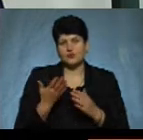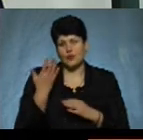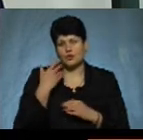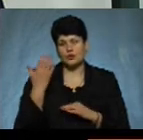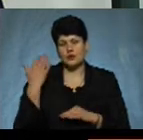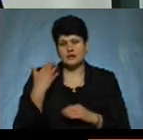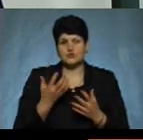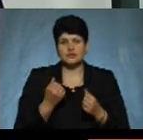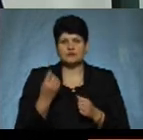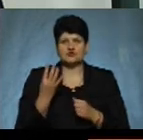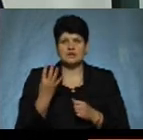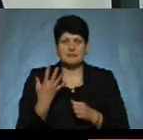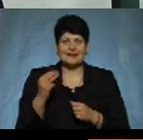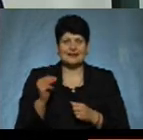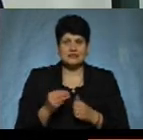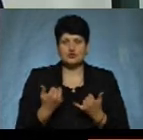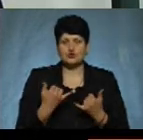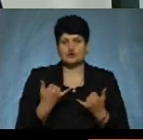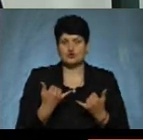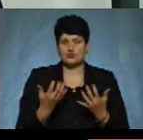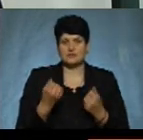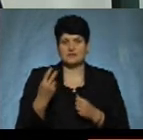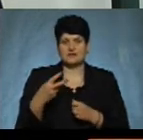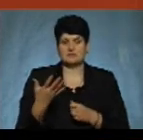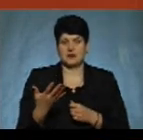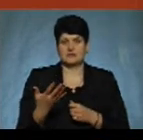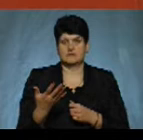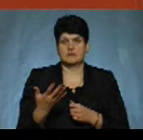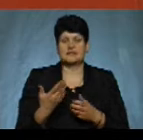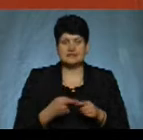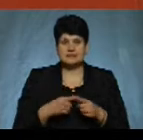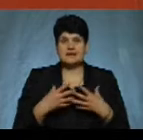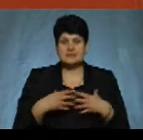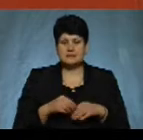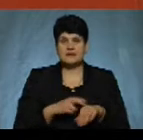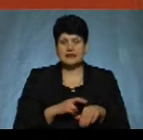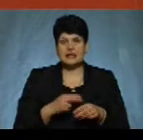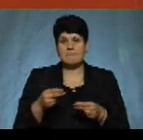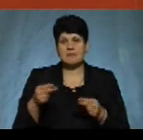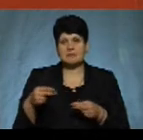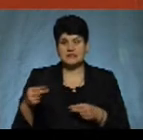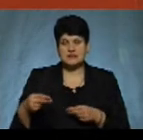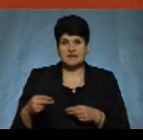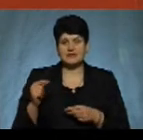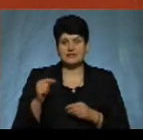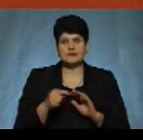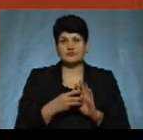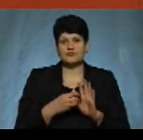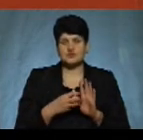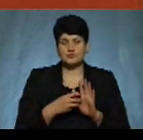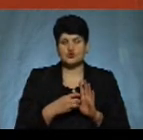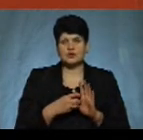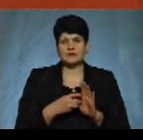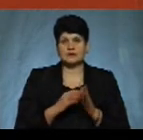там 4-5 тисяч, сьогодні він отримає 25. Тобто це сімейні лікарі, тобто, який підписав 1800